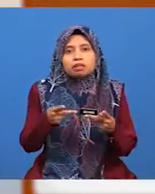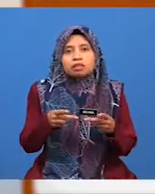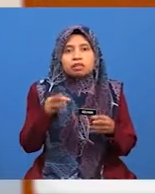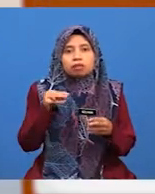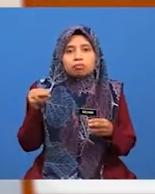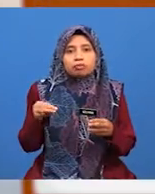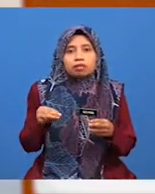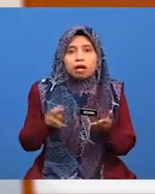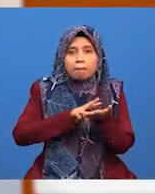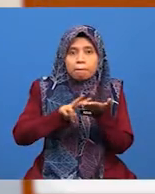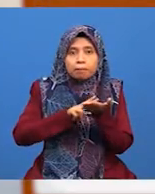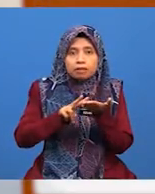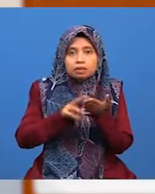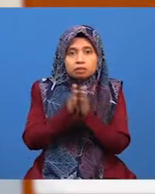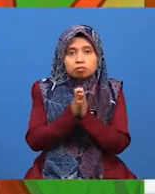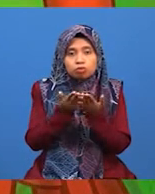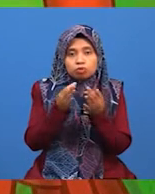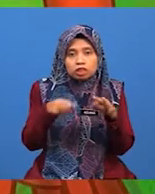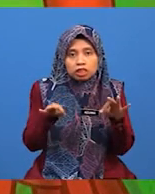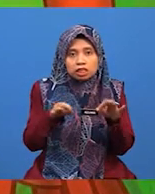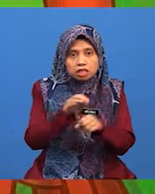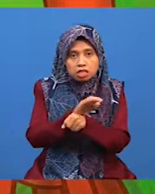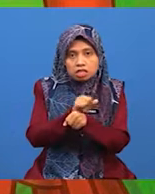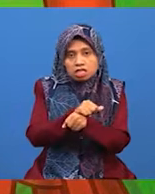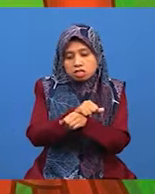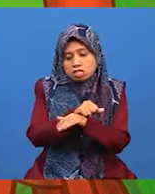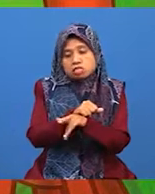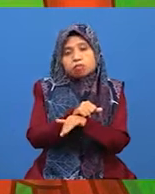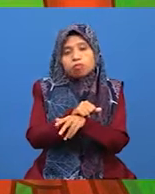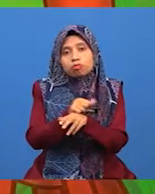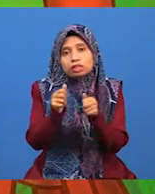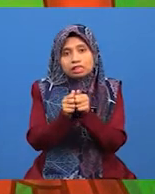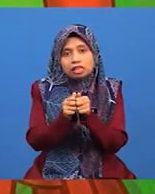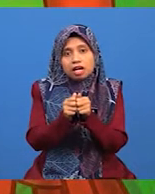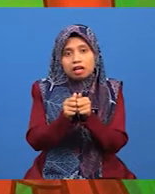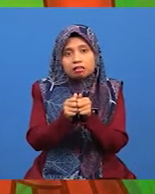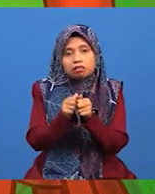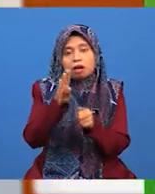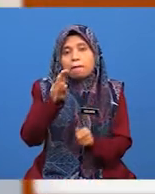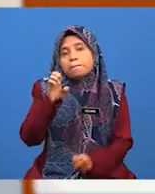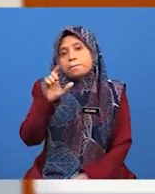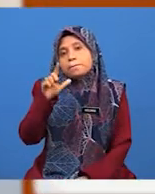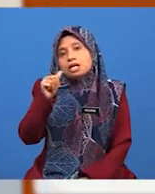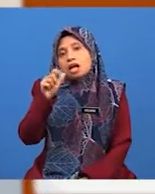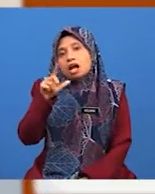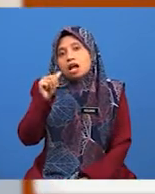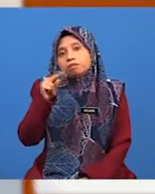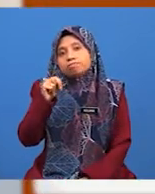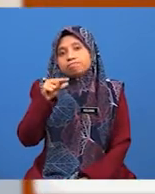Pernahkah murid-murid membaca buku cerita Semut dan Belalang? Mari dengar cerita